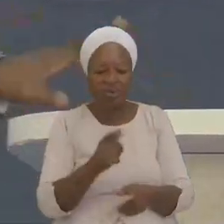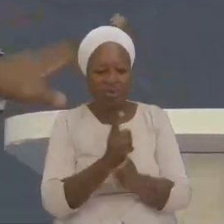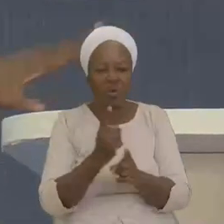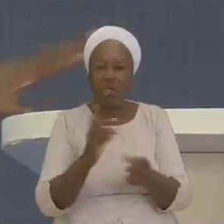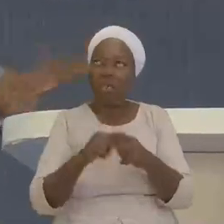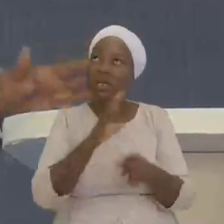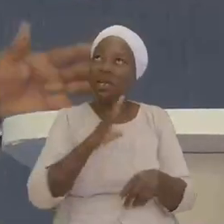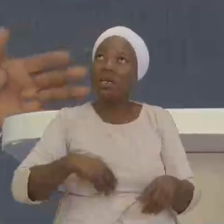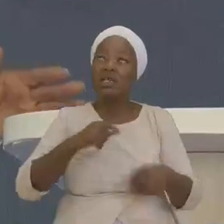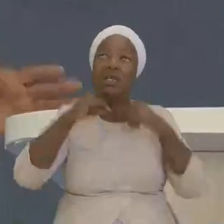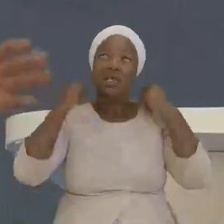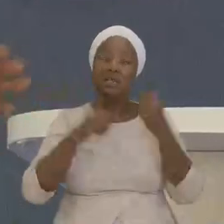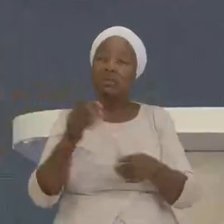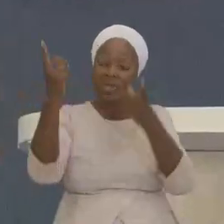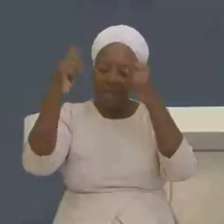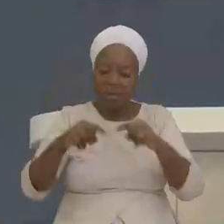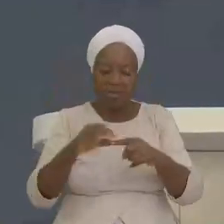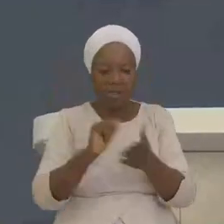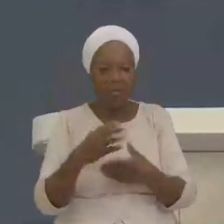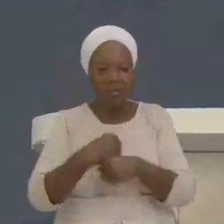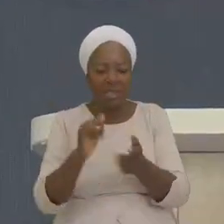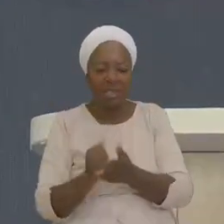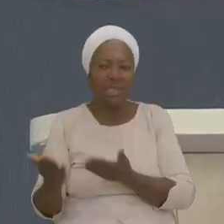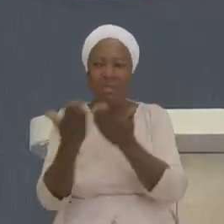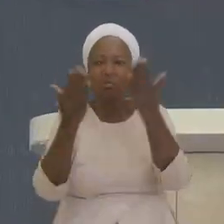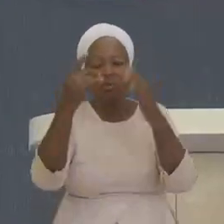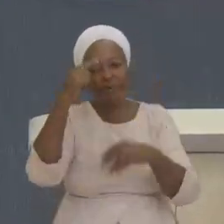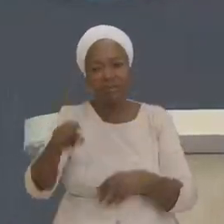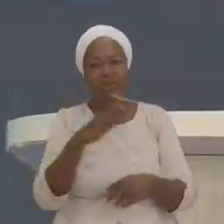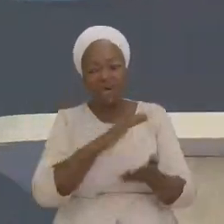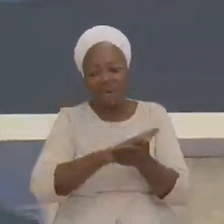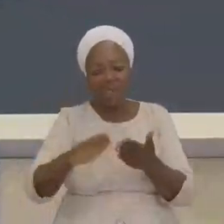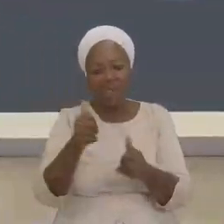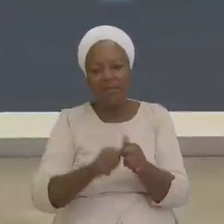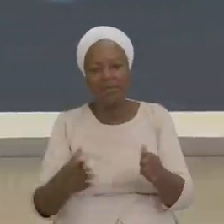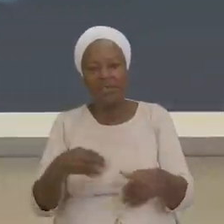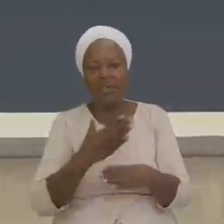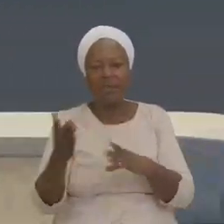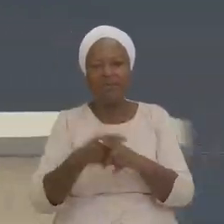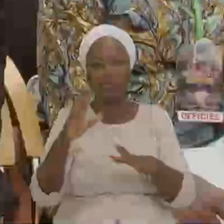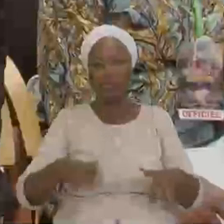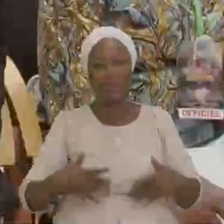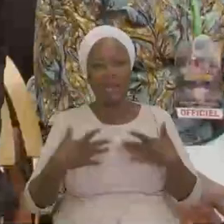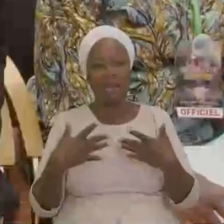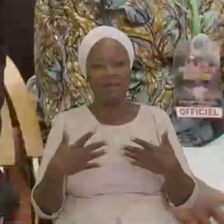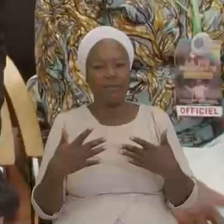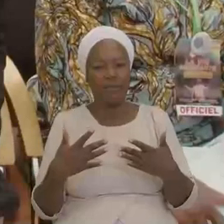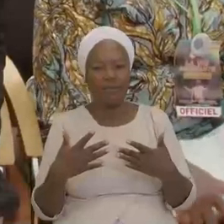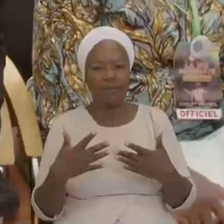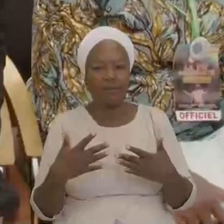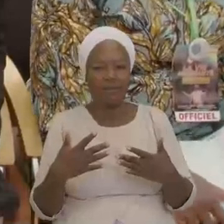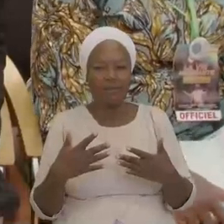devenir illégitimes. Christ le sacrificateur, il a fait l'expiation pour vous et il purifie tout de votre